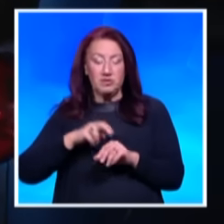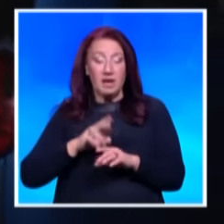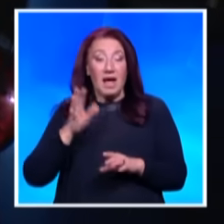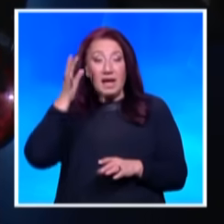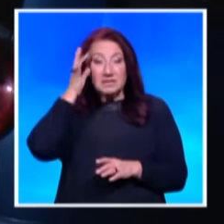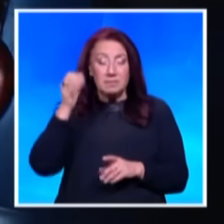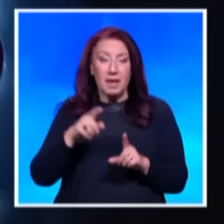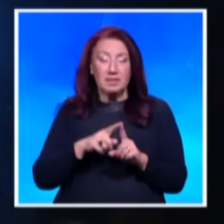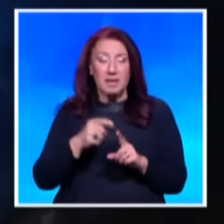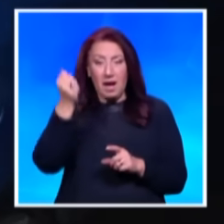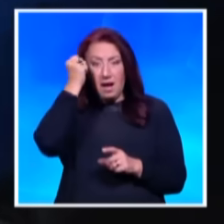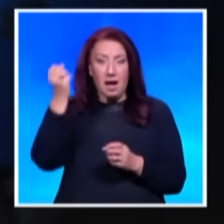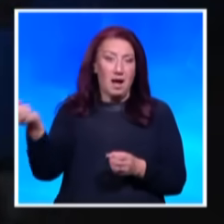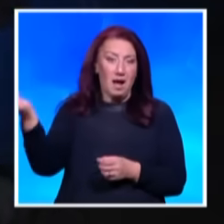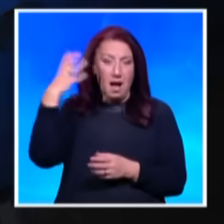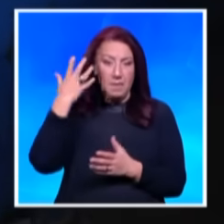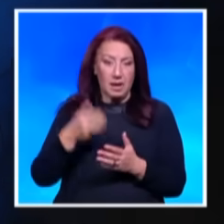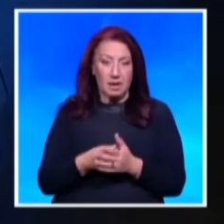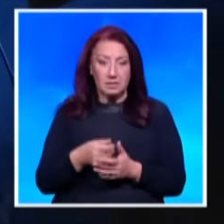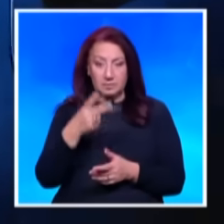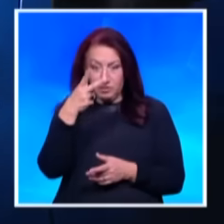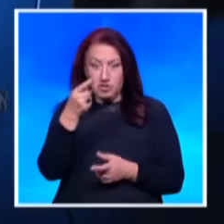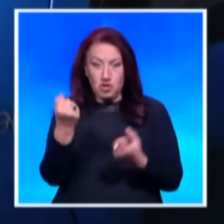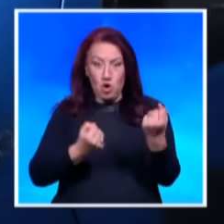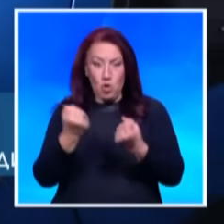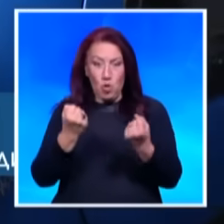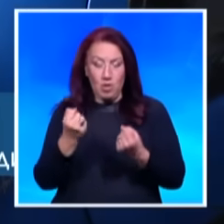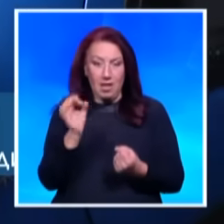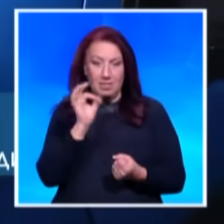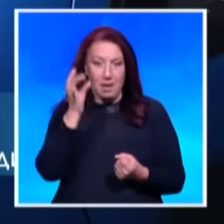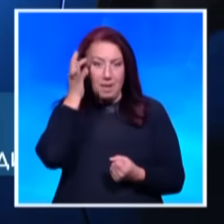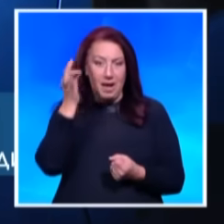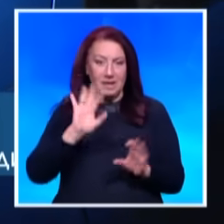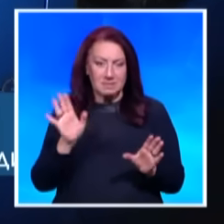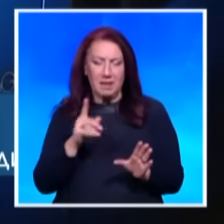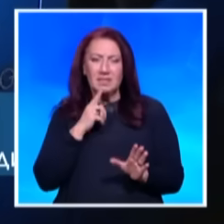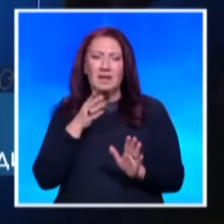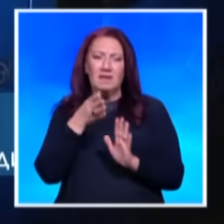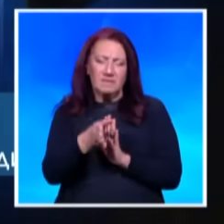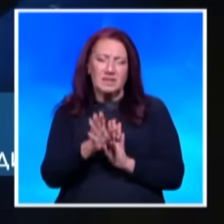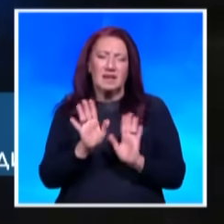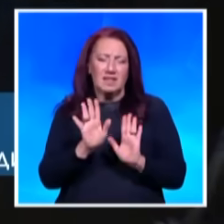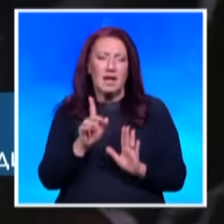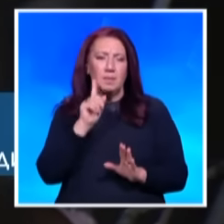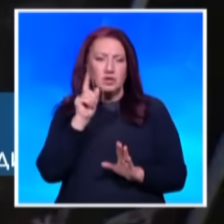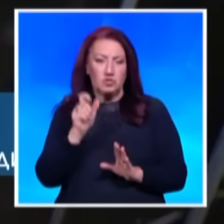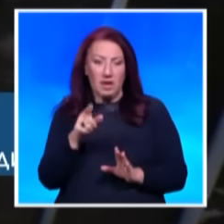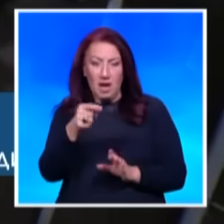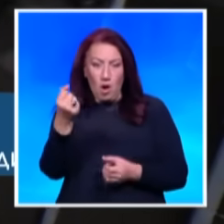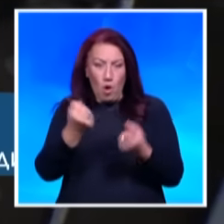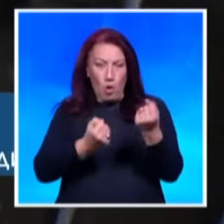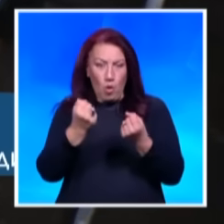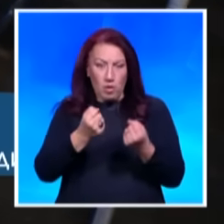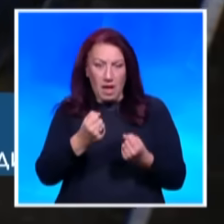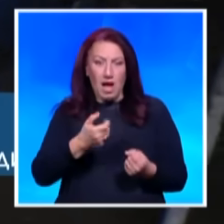нацели. Такъв късмет обаче не е имало тази кола. Слава Богу, не говорим за човек, но тази кола, човекът, който е